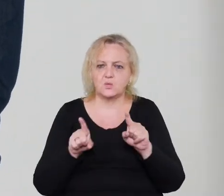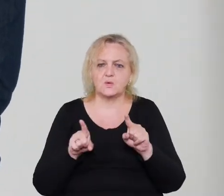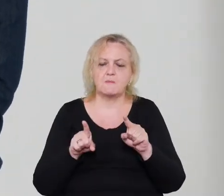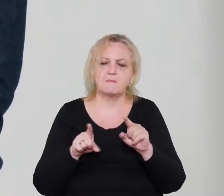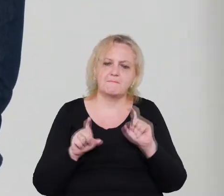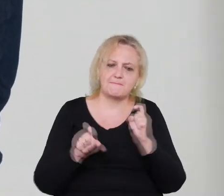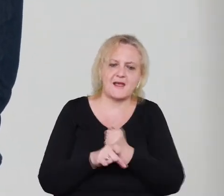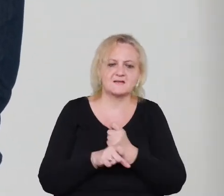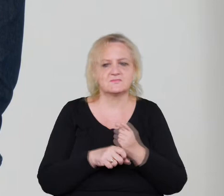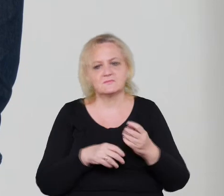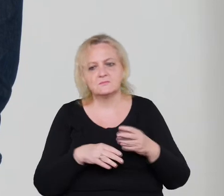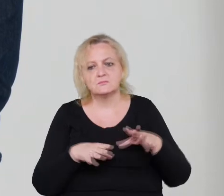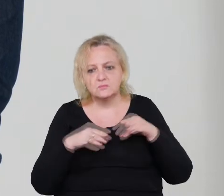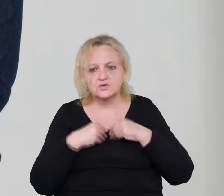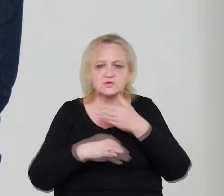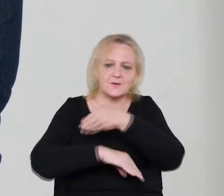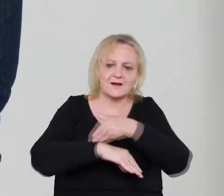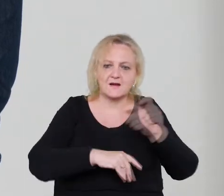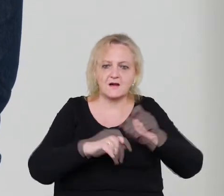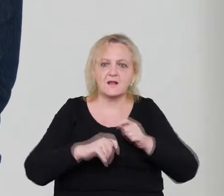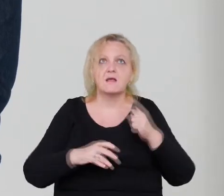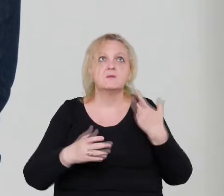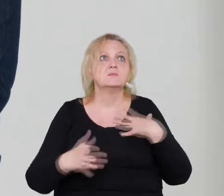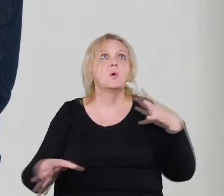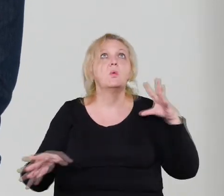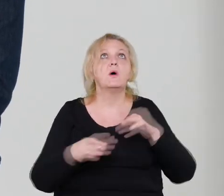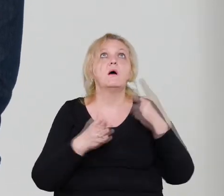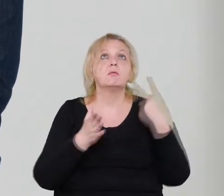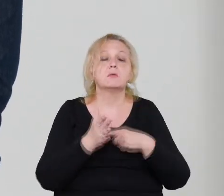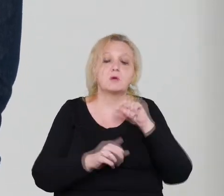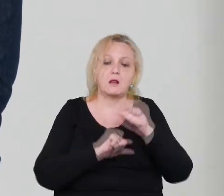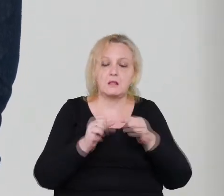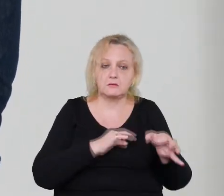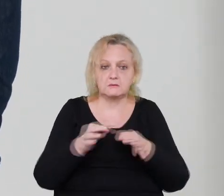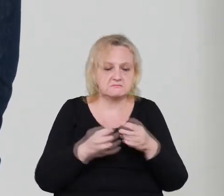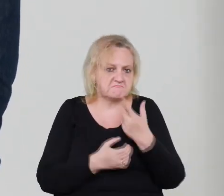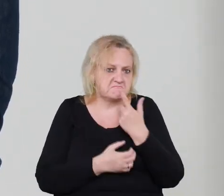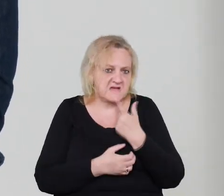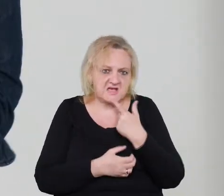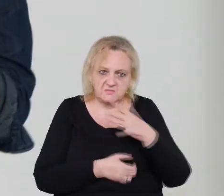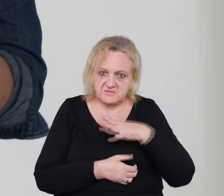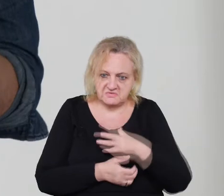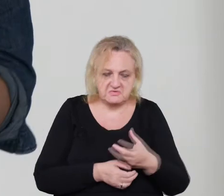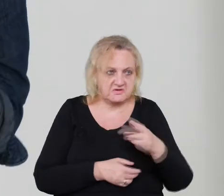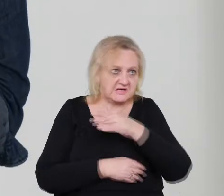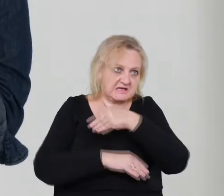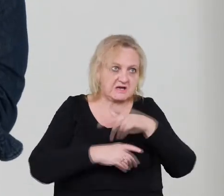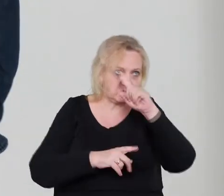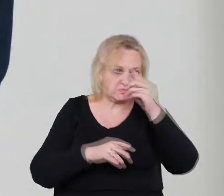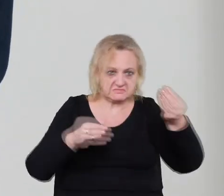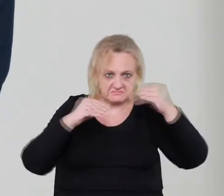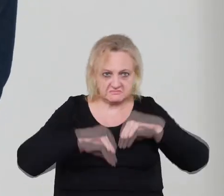homogenicznym w patrząc na na ponad 1000 letnia historię Wydaje mi się że im bardziej